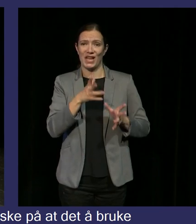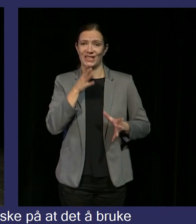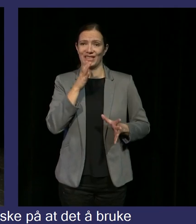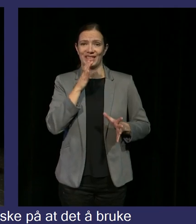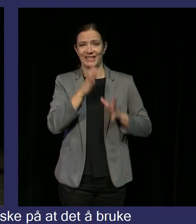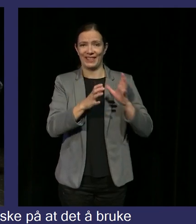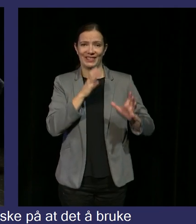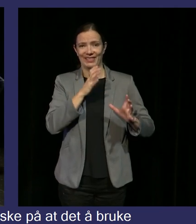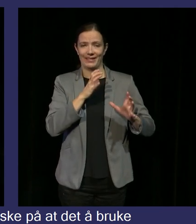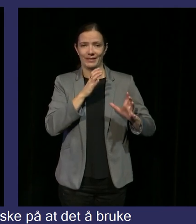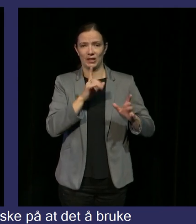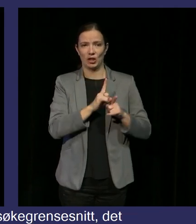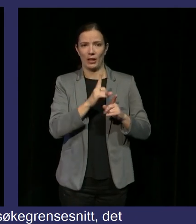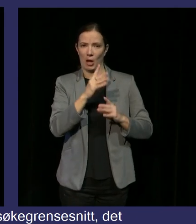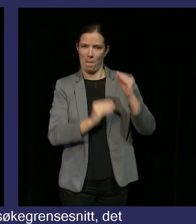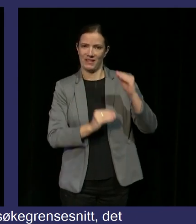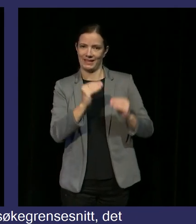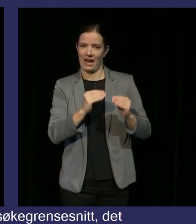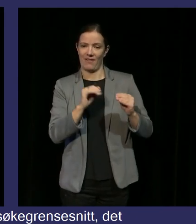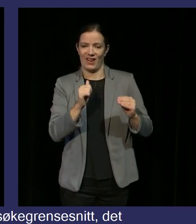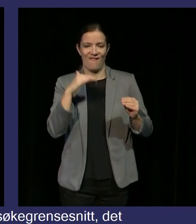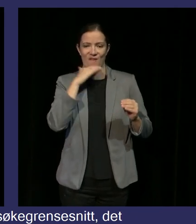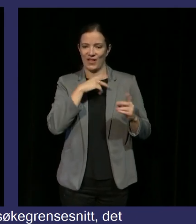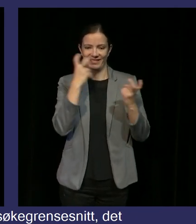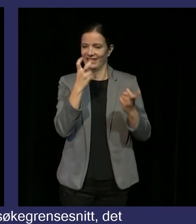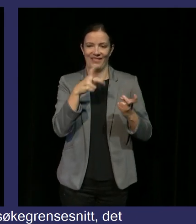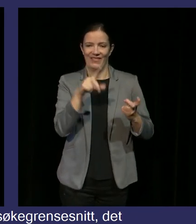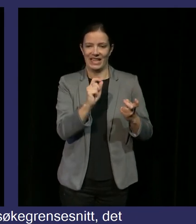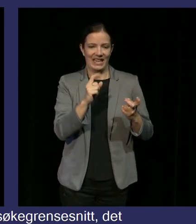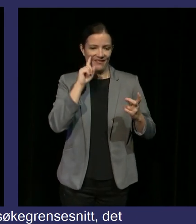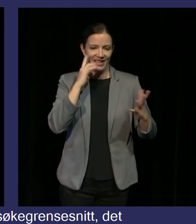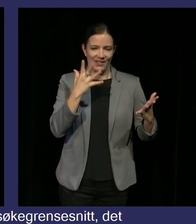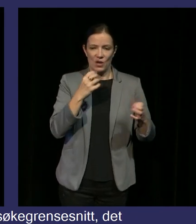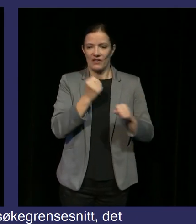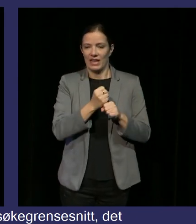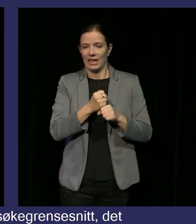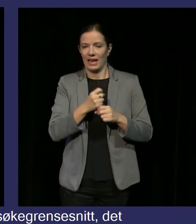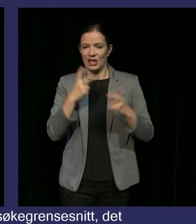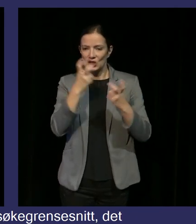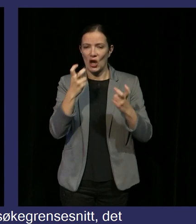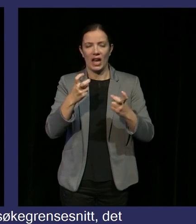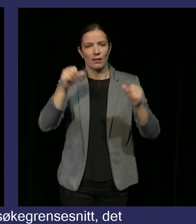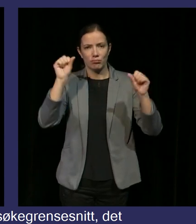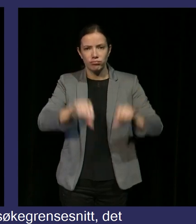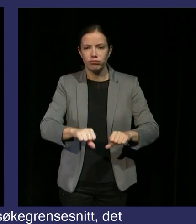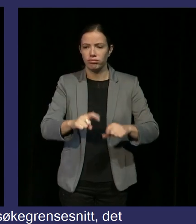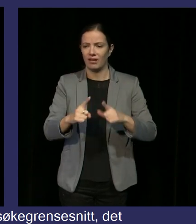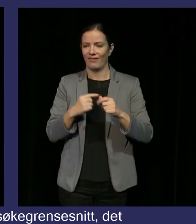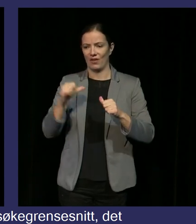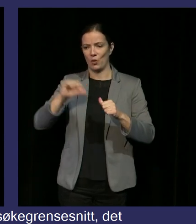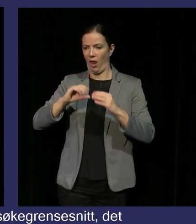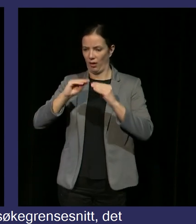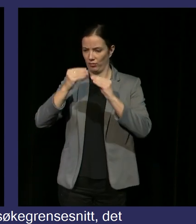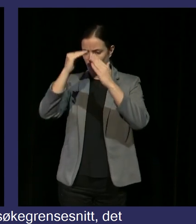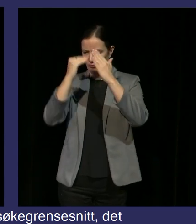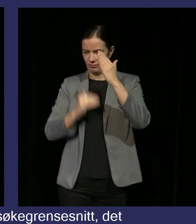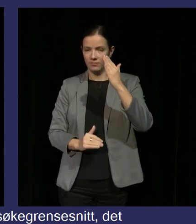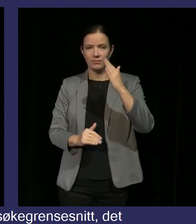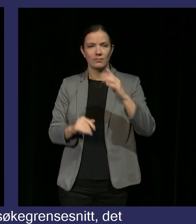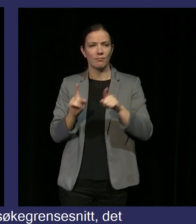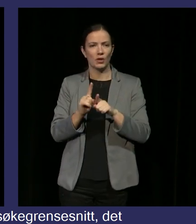nettside, det et slags kompenserende tiltak fordi folk ikke finner fram. Du har for dårlig søkegrensen ditt, det for dårlig satt opp, ikke sant? Du trenger, det